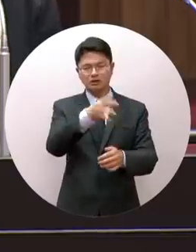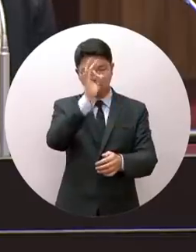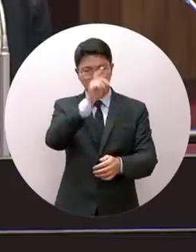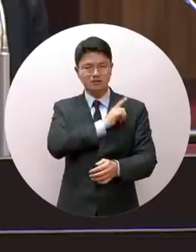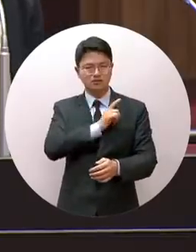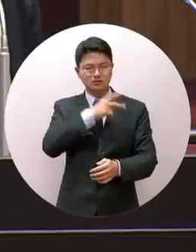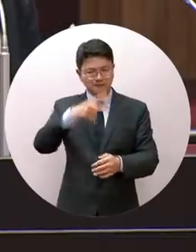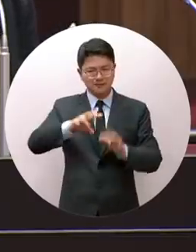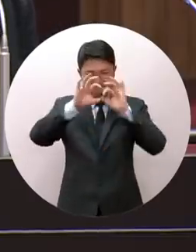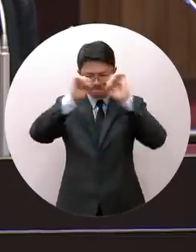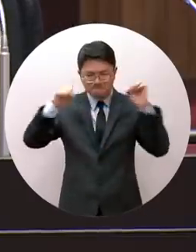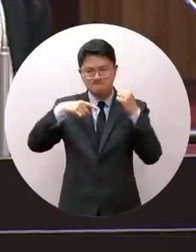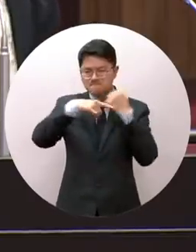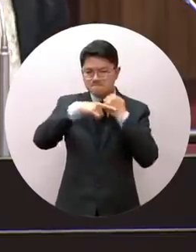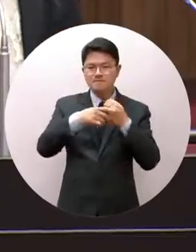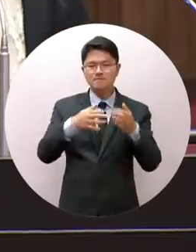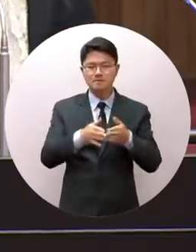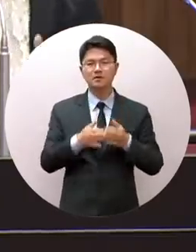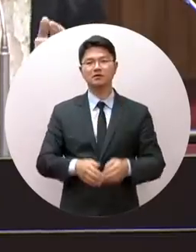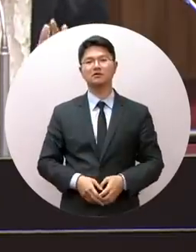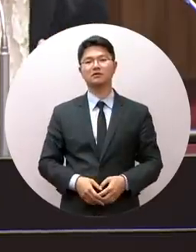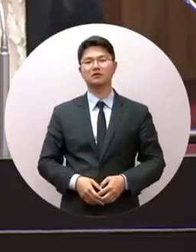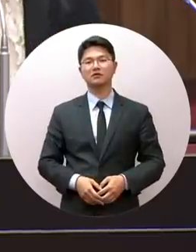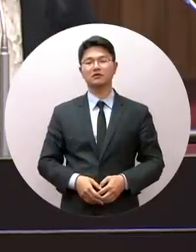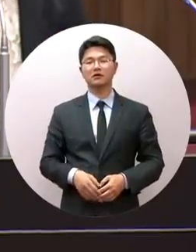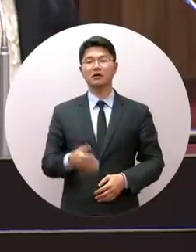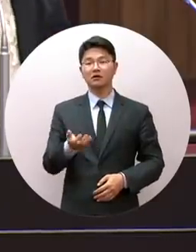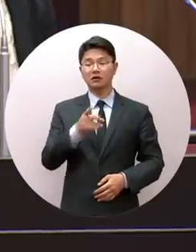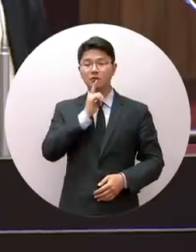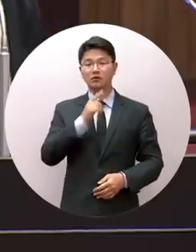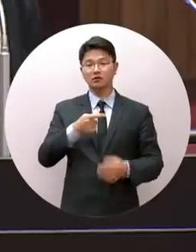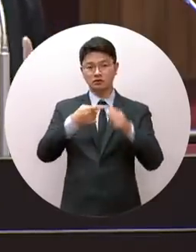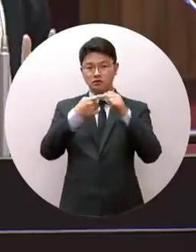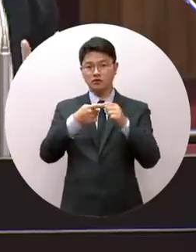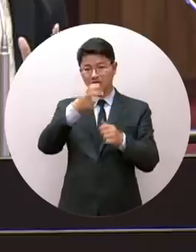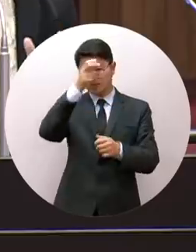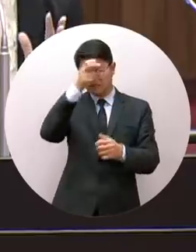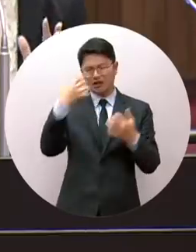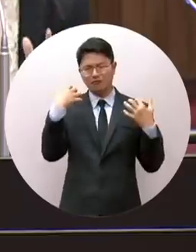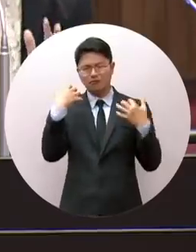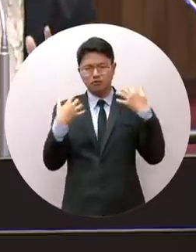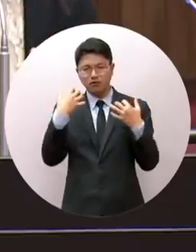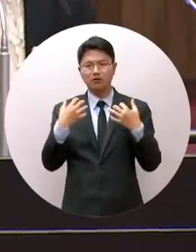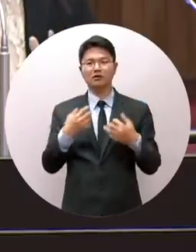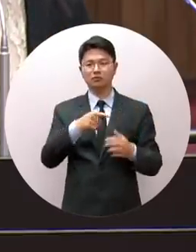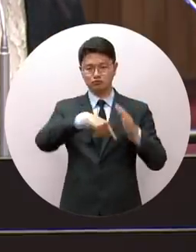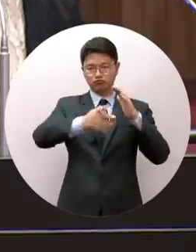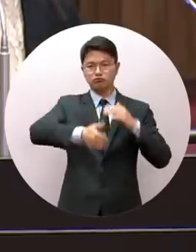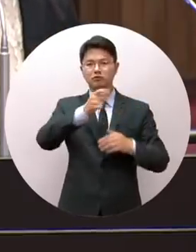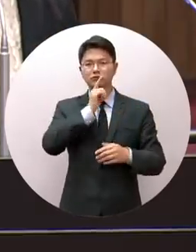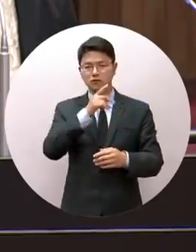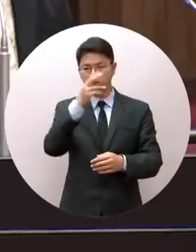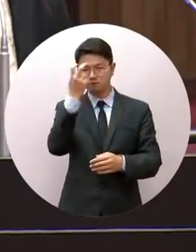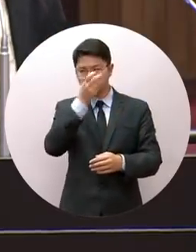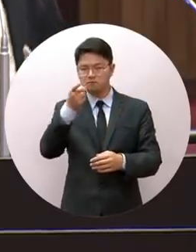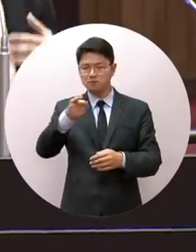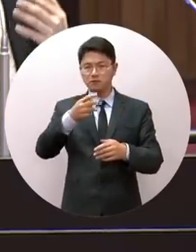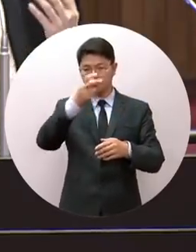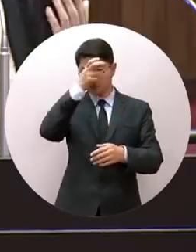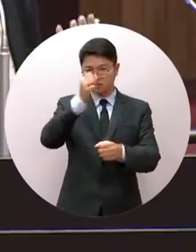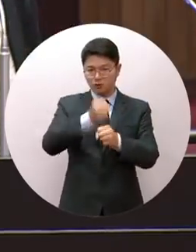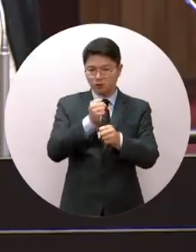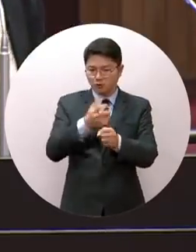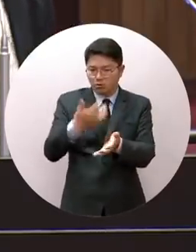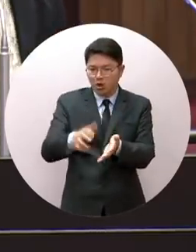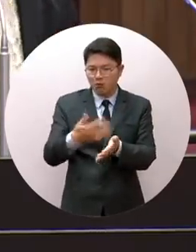到底我们讲警察业务过多，要不要去调整？刚刚院长觉得说要去好好去检视它的内容。哦，那